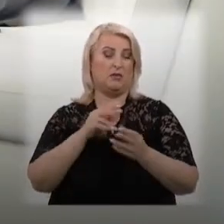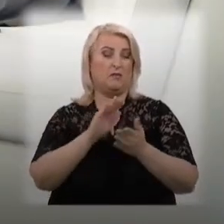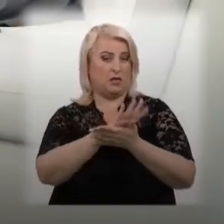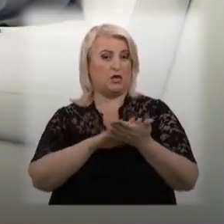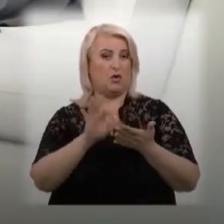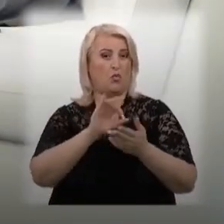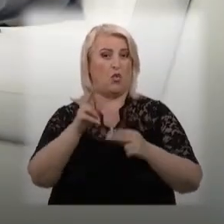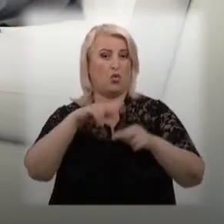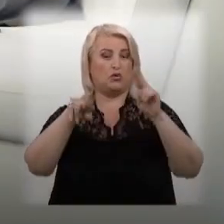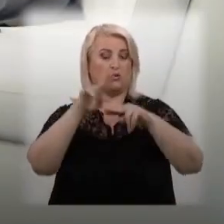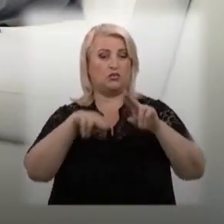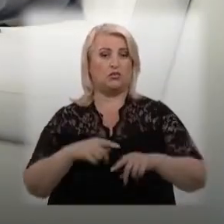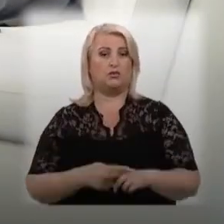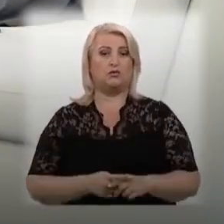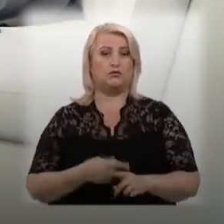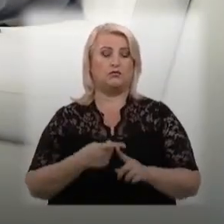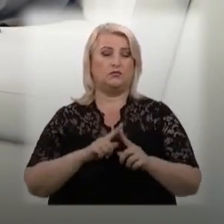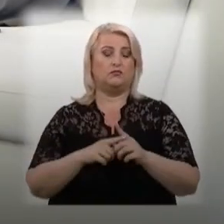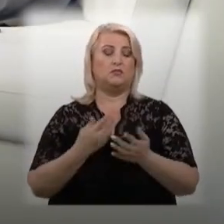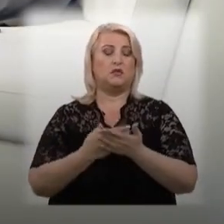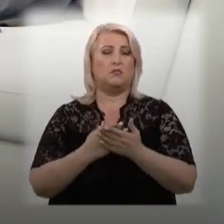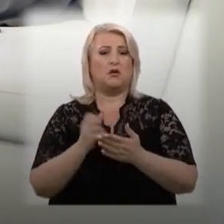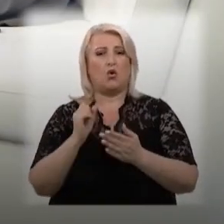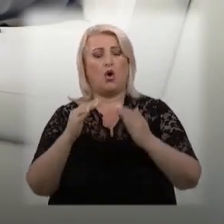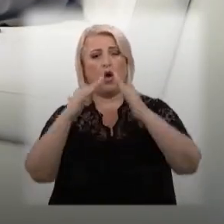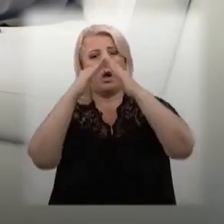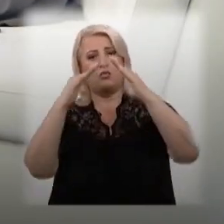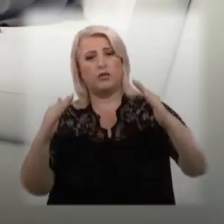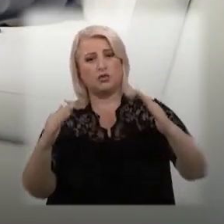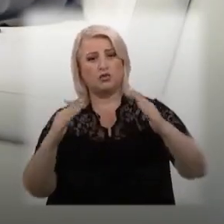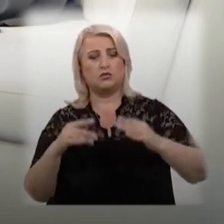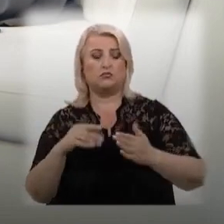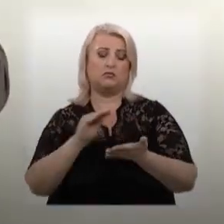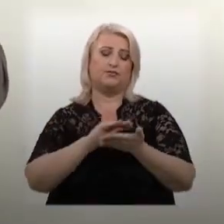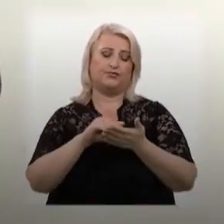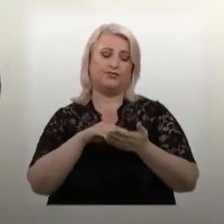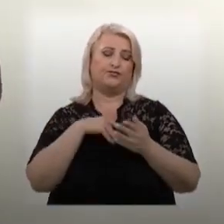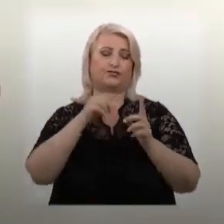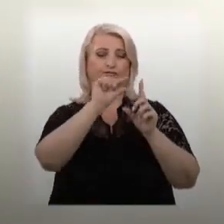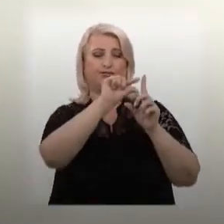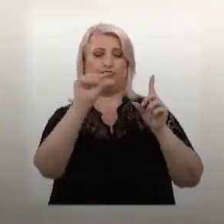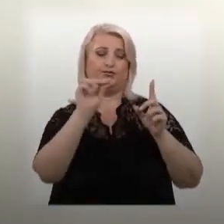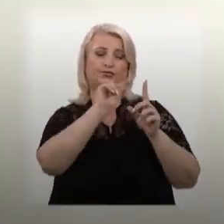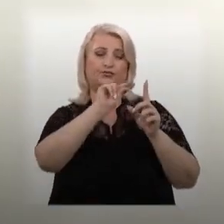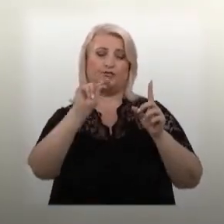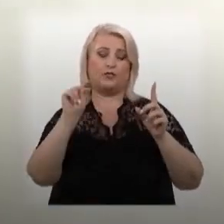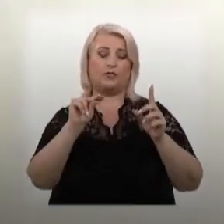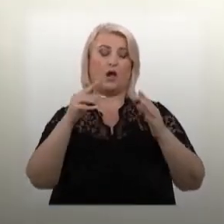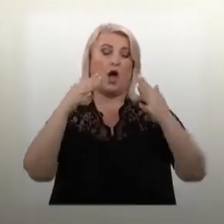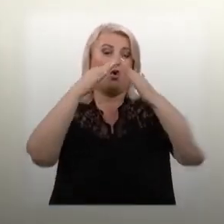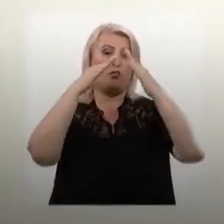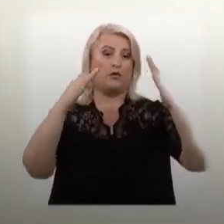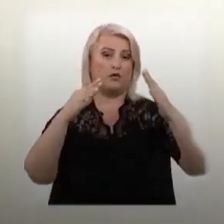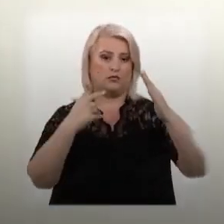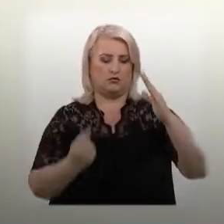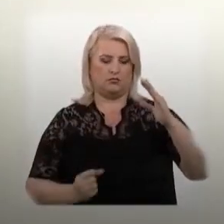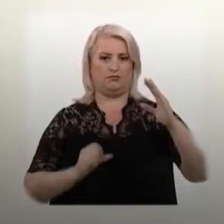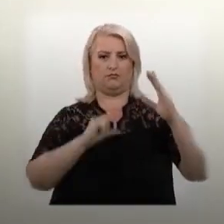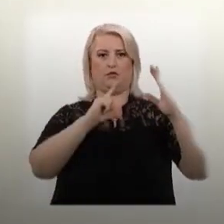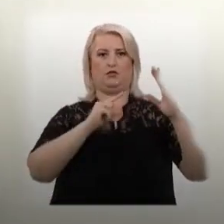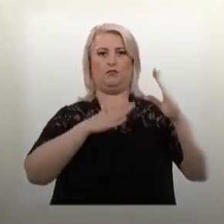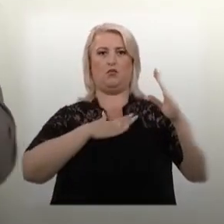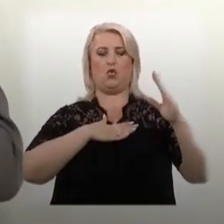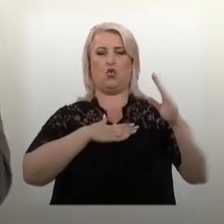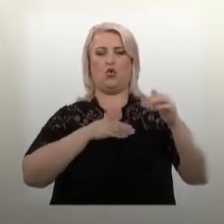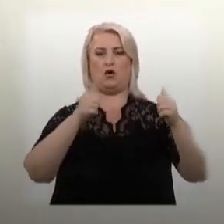da în capul tău să se nască acoperișuri și prima nu scrie acoperișul Chișinău și acolo apare anunțul meu Da Si te iau de acolo unde